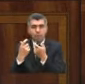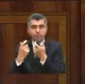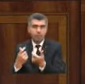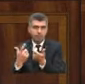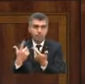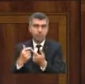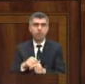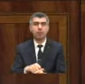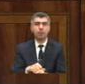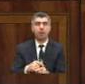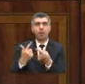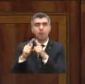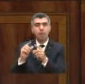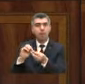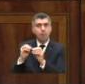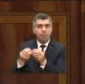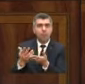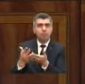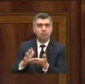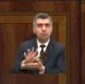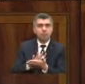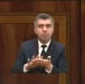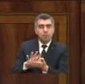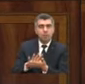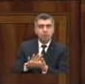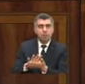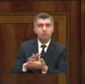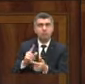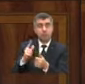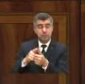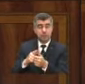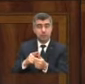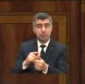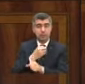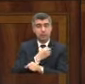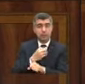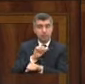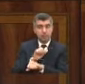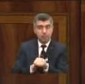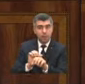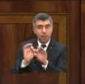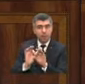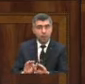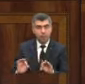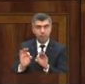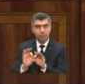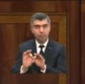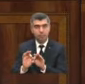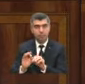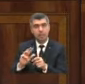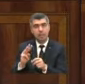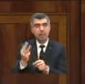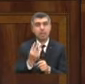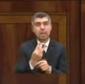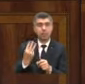تواجه العديد من المشاكل البنيوية، وهي مشاكل تتعلق بالأنظمة التغطية الصحية وكذلك وخاصة بالمكونات الثلاثة للعرض